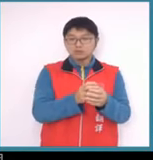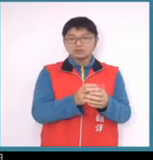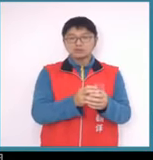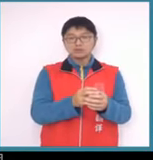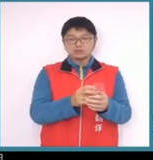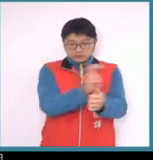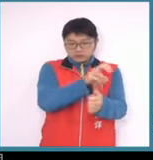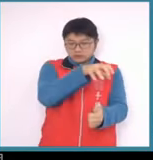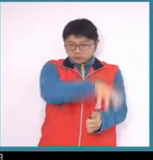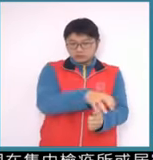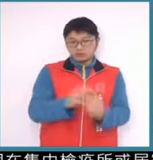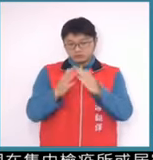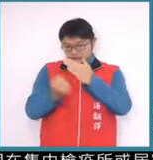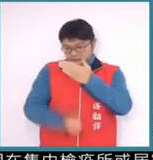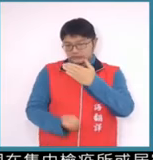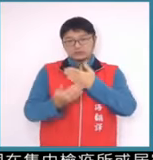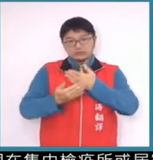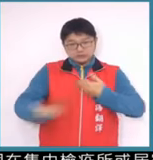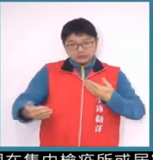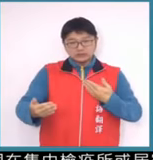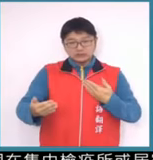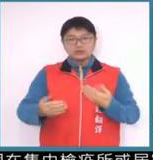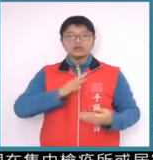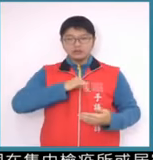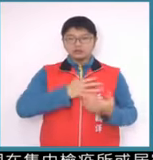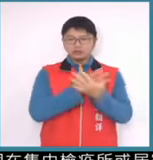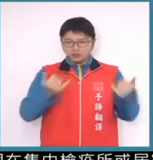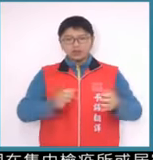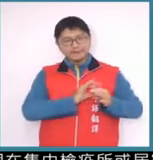生要保持联系，要给予他们关心。